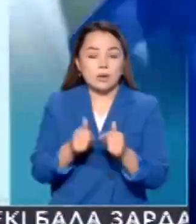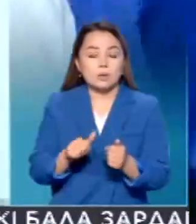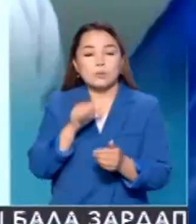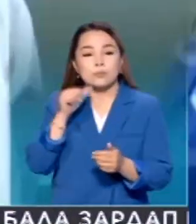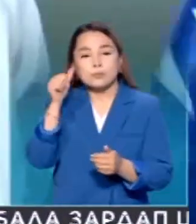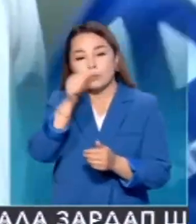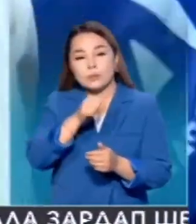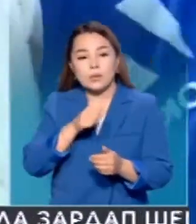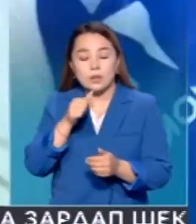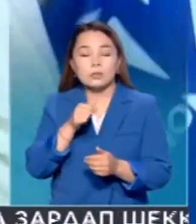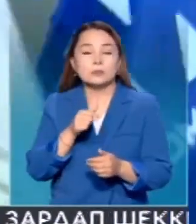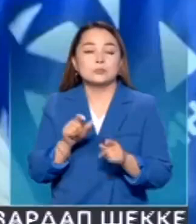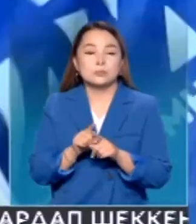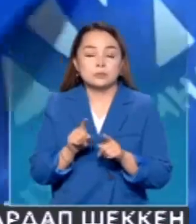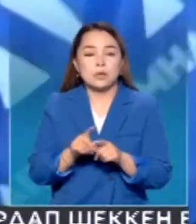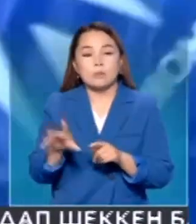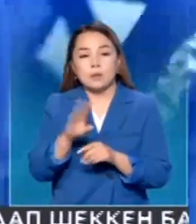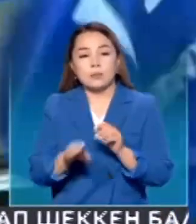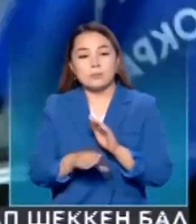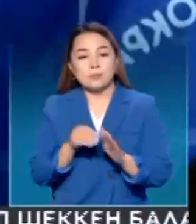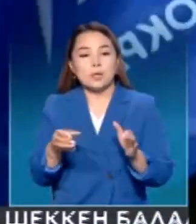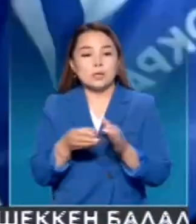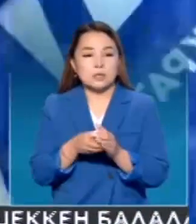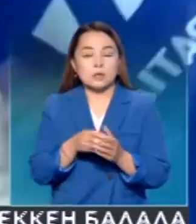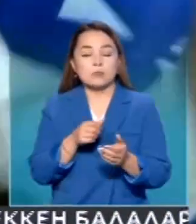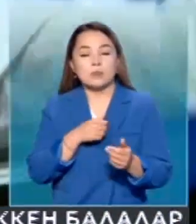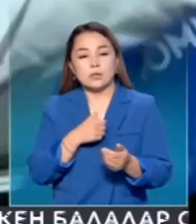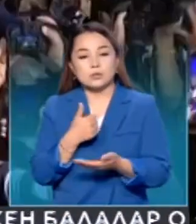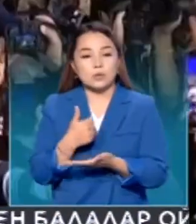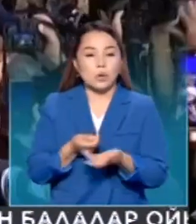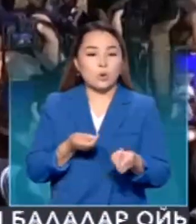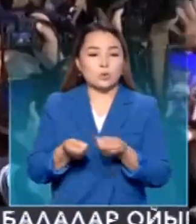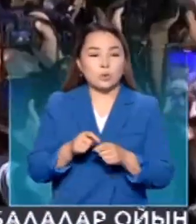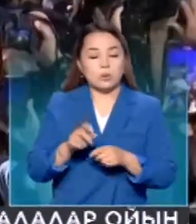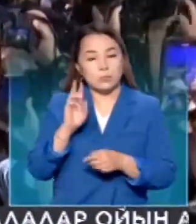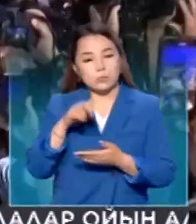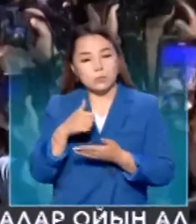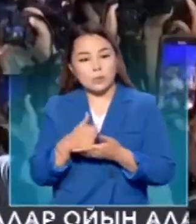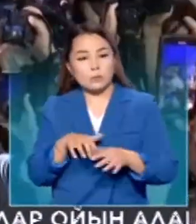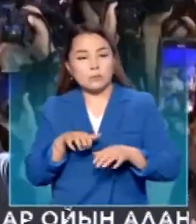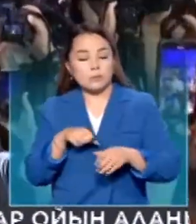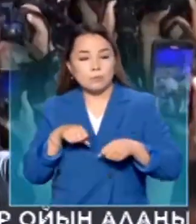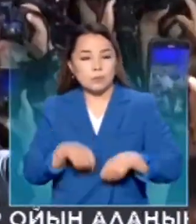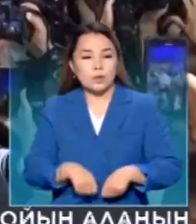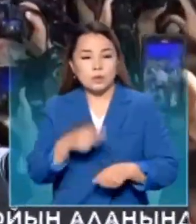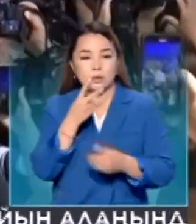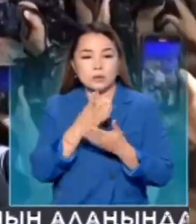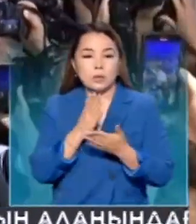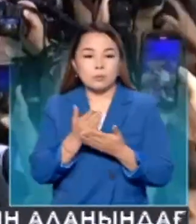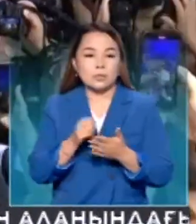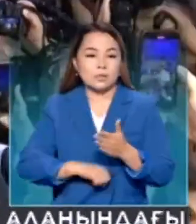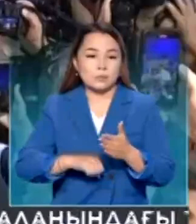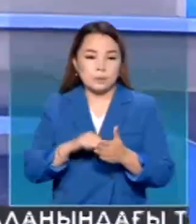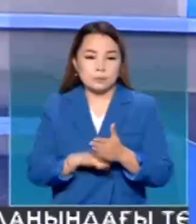ешқандай партияның парламентте басымдыққа ие бола алмай үкімет құру мүмкіндігінен айырылуы себеп болды.